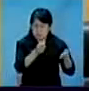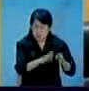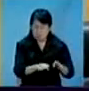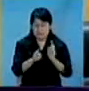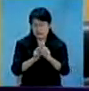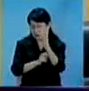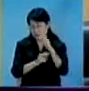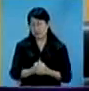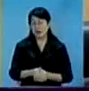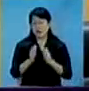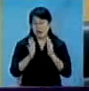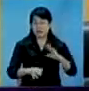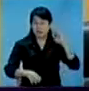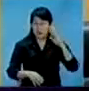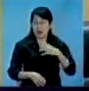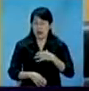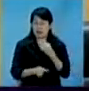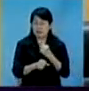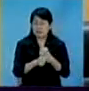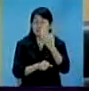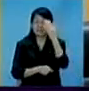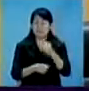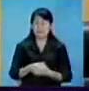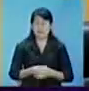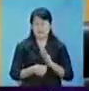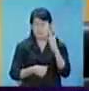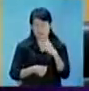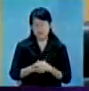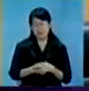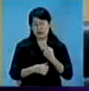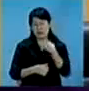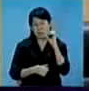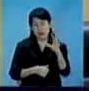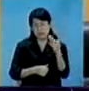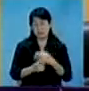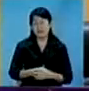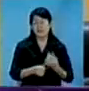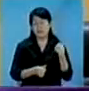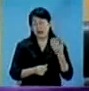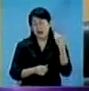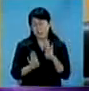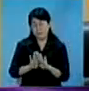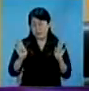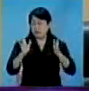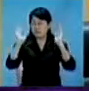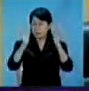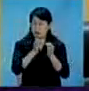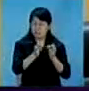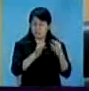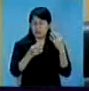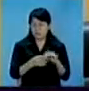ดๆที่เจ้าหน้าที่ทหารจะต้องทำอย่างนั้นมีการอภิปรายกันมาก่อนหน้านี้และเมื่อกี้ก็พูดอีก